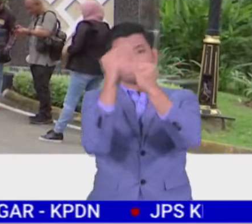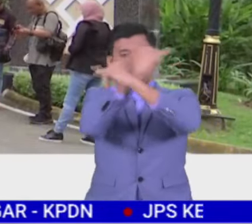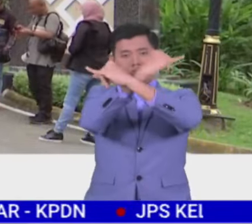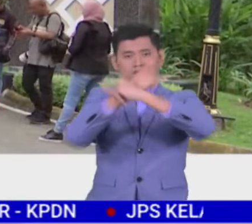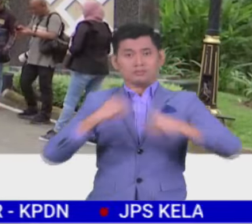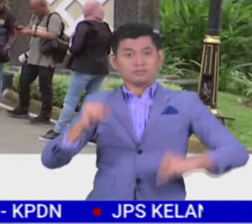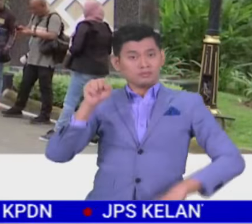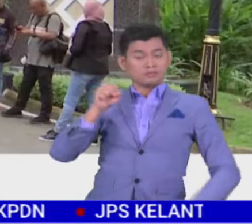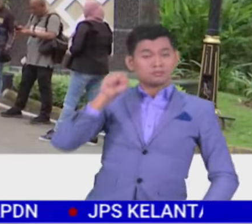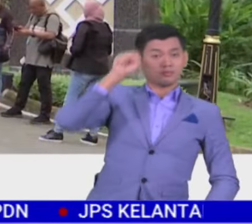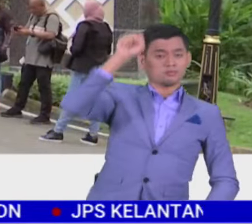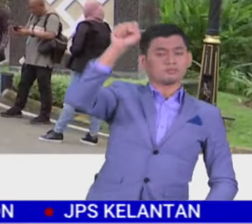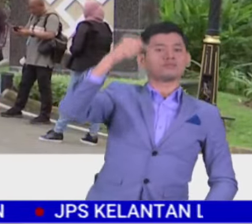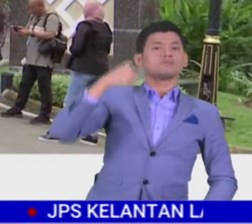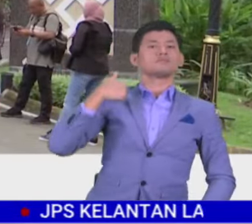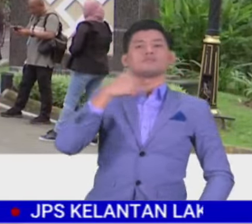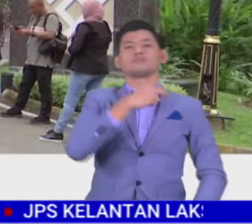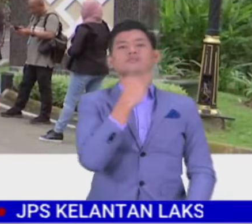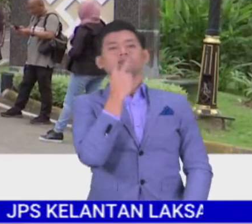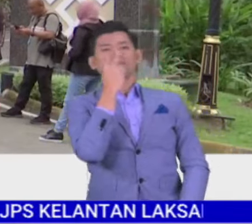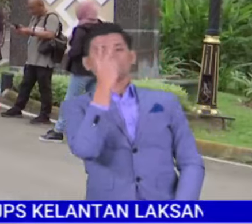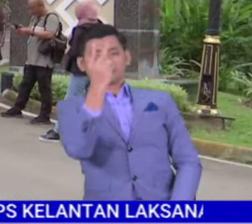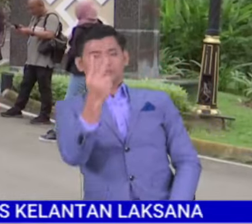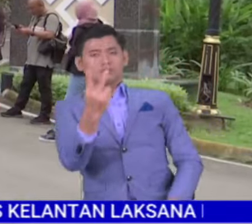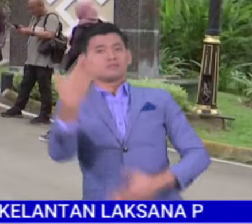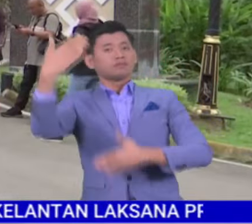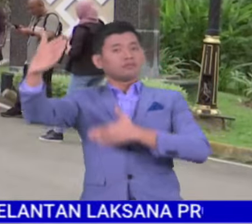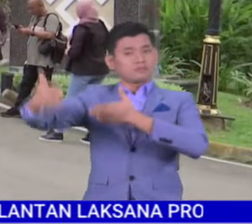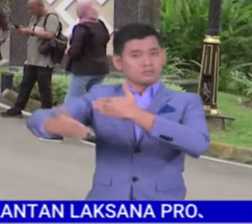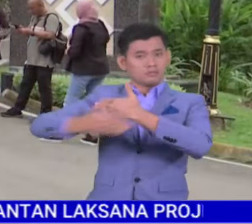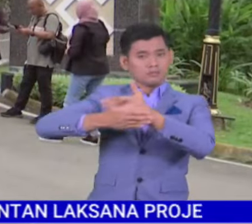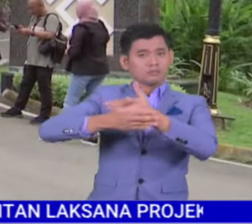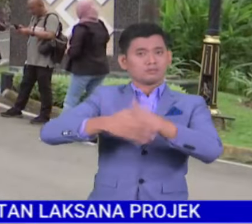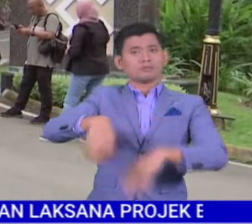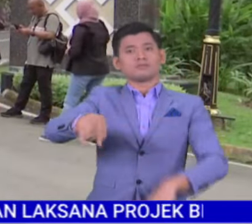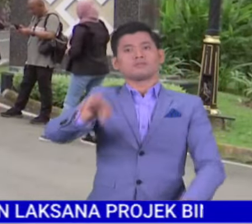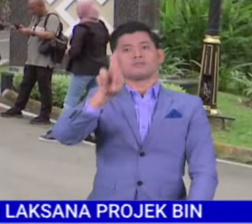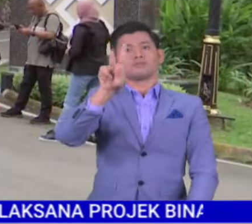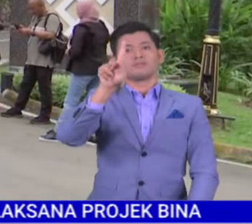ke istana Asri kita baru kita kembali ke studio bersama dia